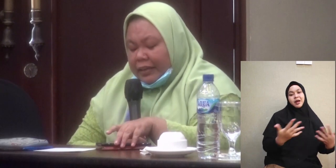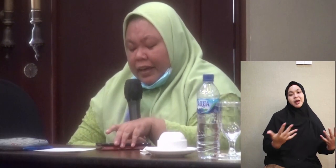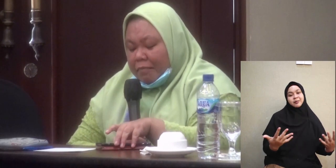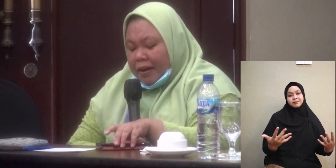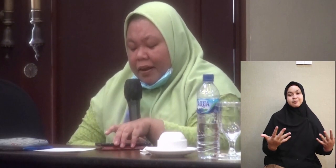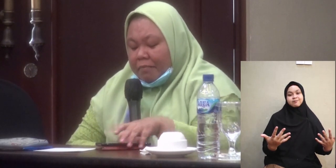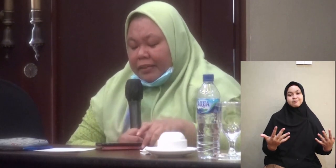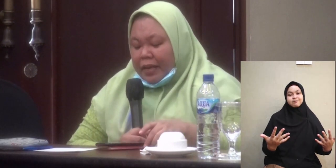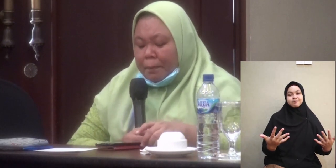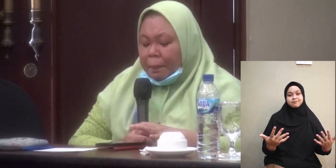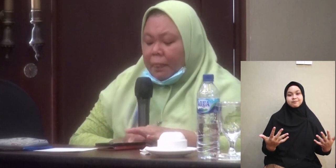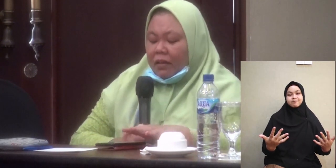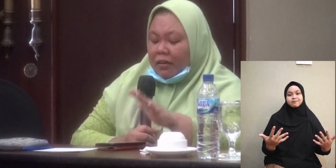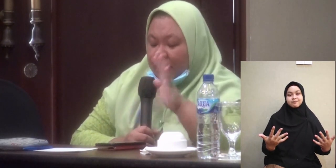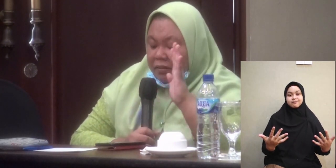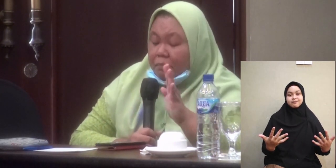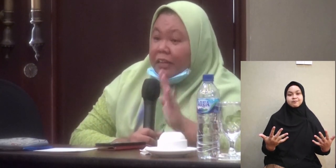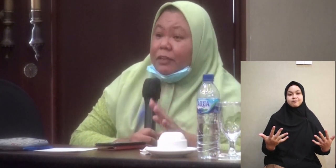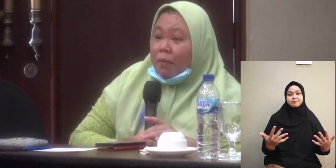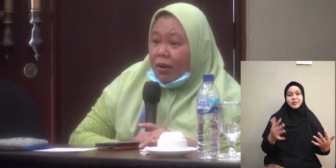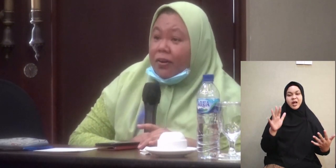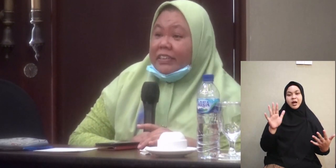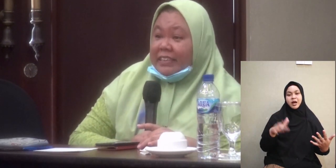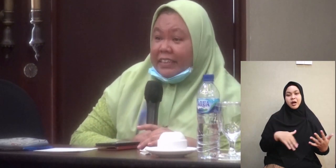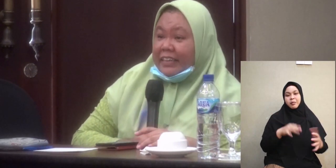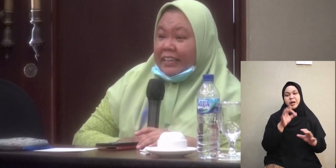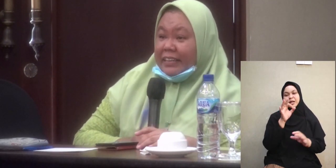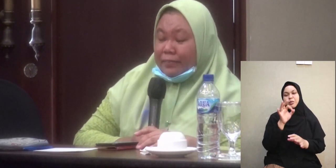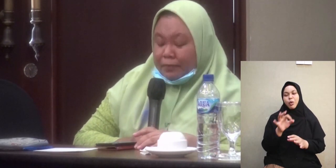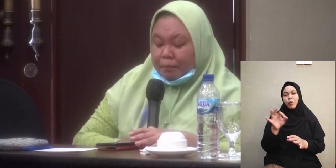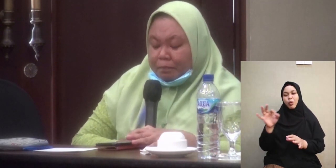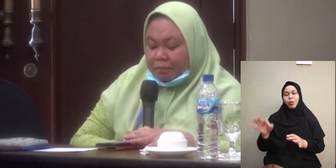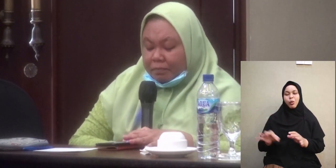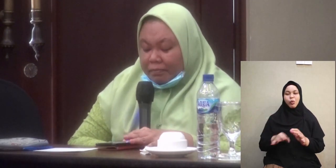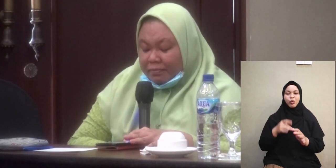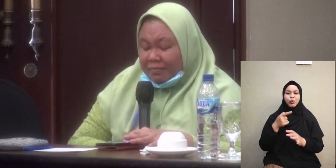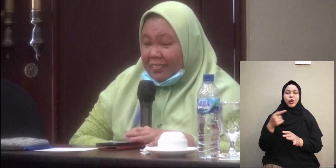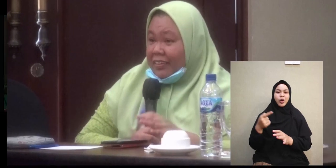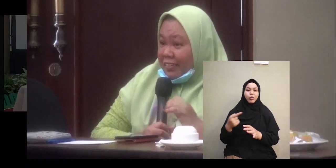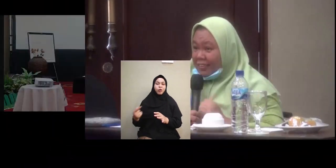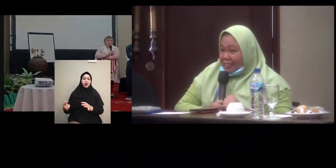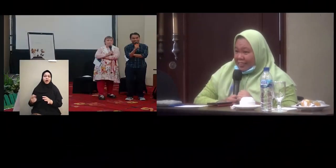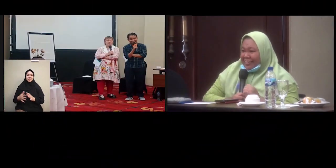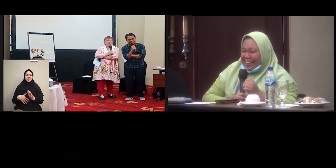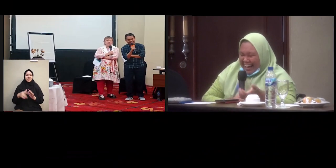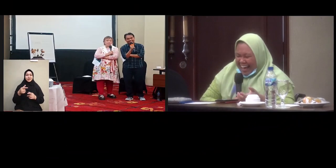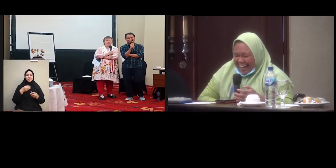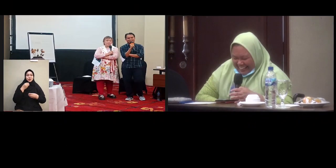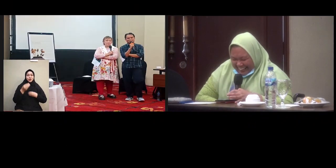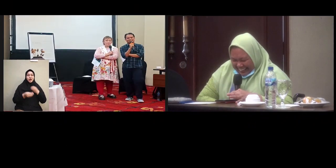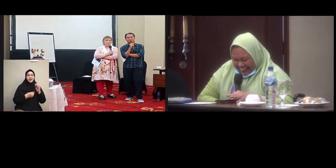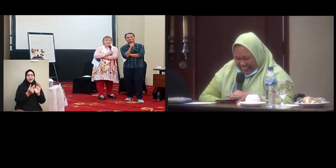namanya Masih bolong di sini Jadi ini curhat soal undang-undang 8 ya Yang